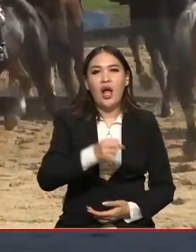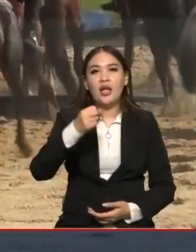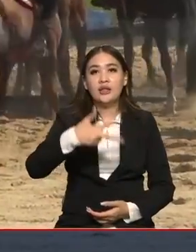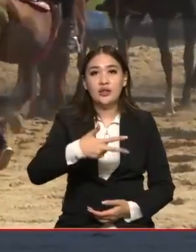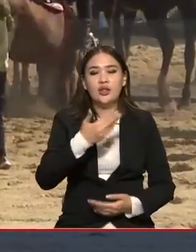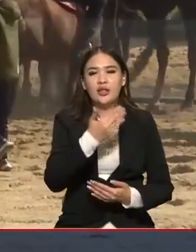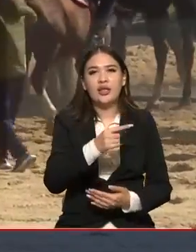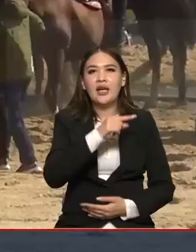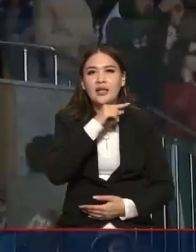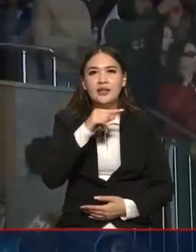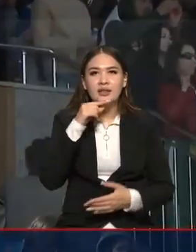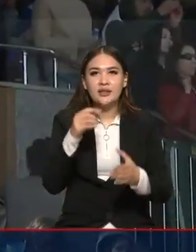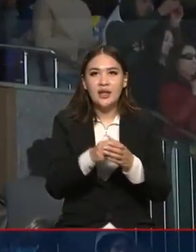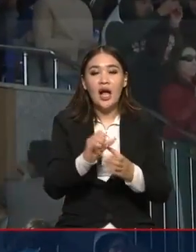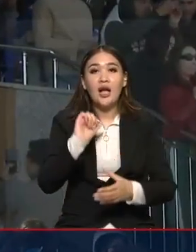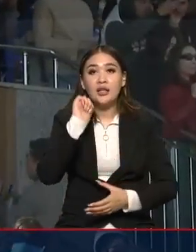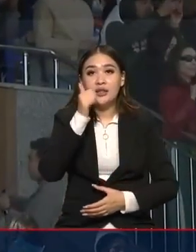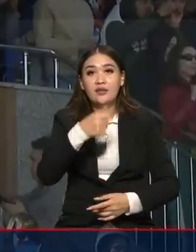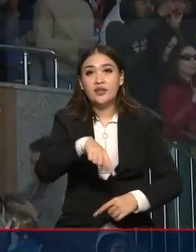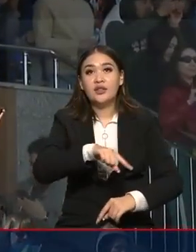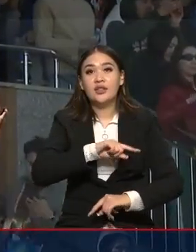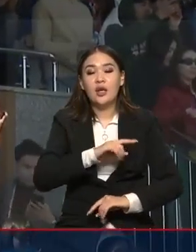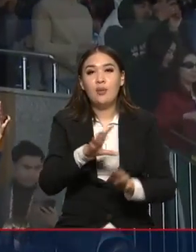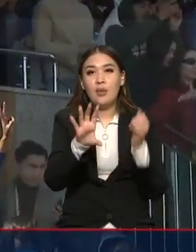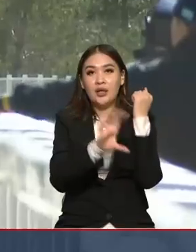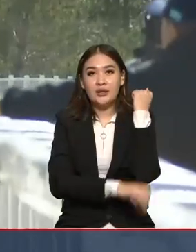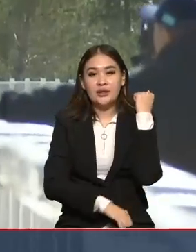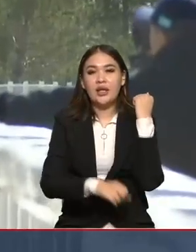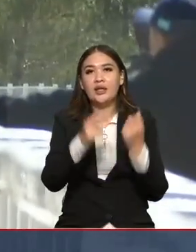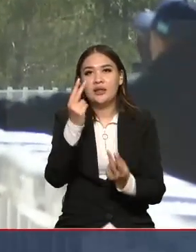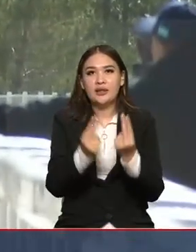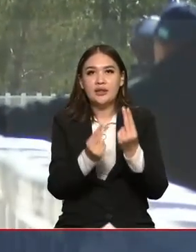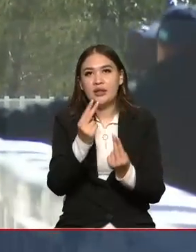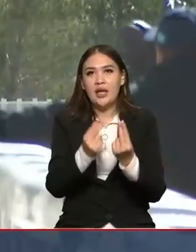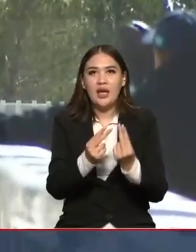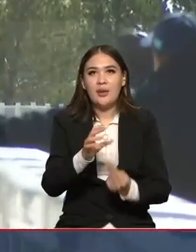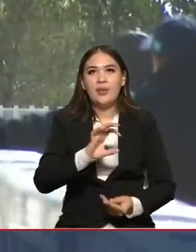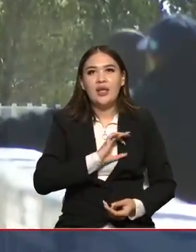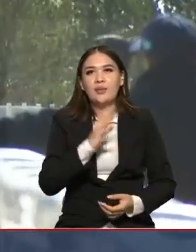замкнула команда России. А уже завтра, в заключительный день, будет разыгран последний комплект медалей